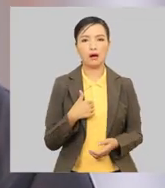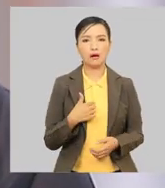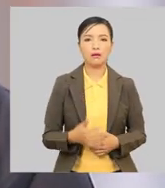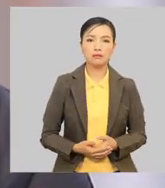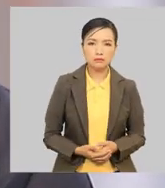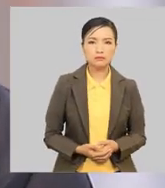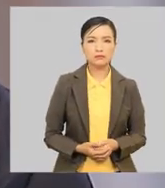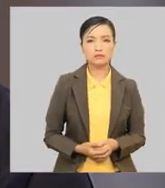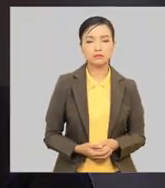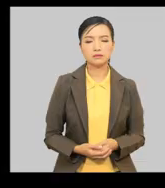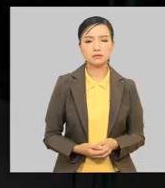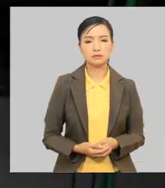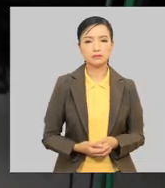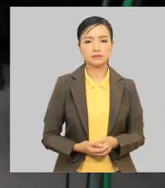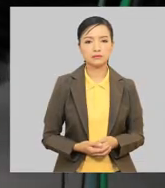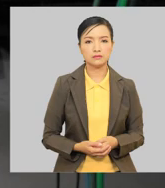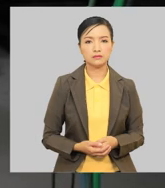ได้